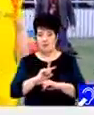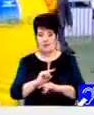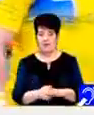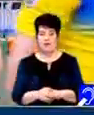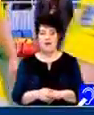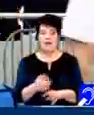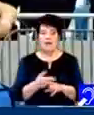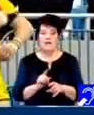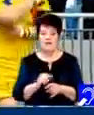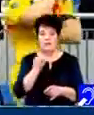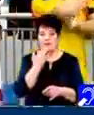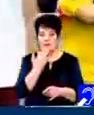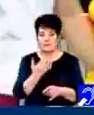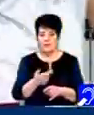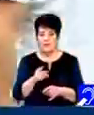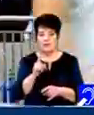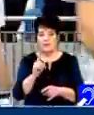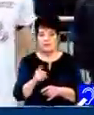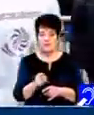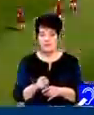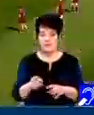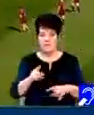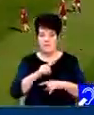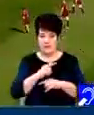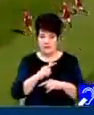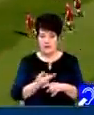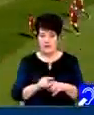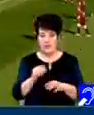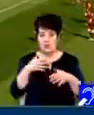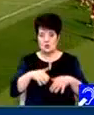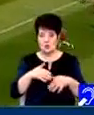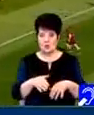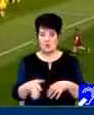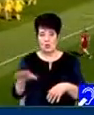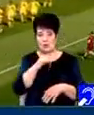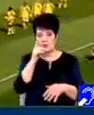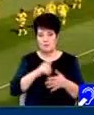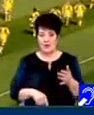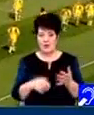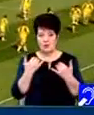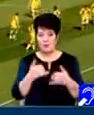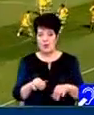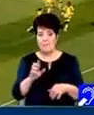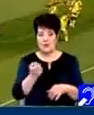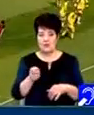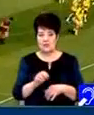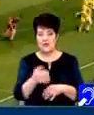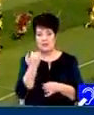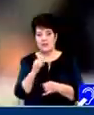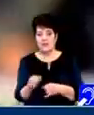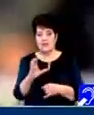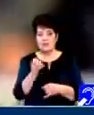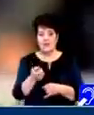Zi norocoasă pentru naționala de rugby. Stejarii disputau finala Rugby Europe împotriva Georgiei, însă toți sperau la un miracol. Belgia să învingă Spania și să